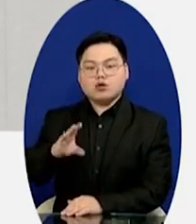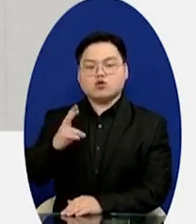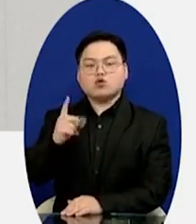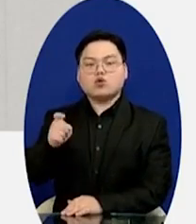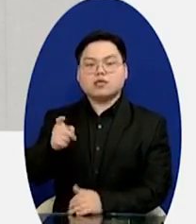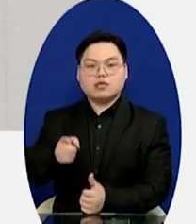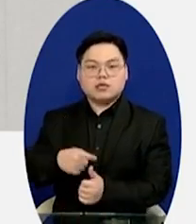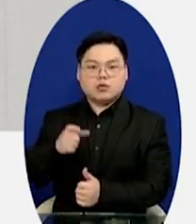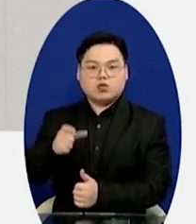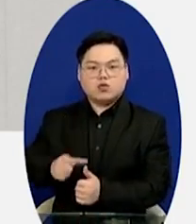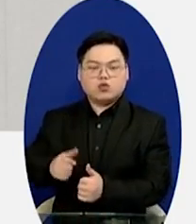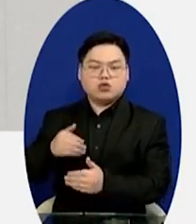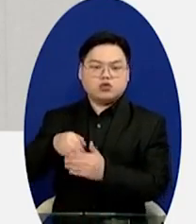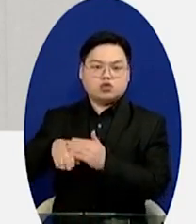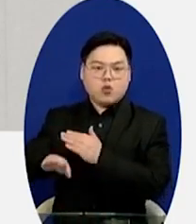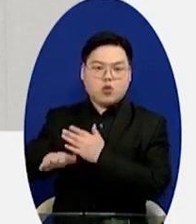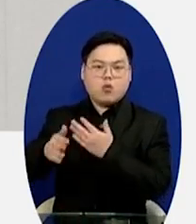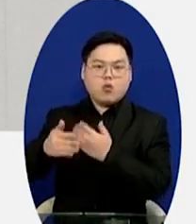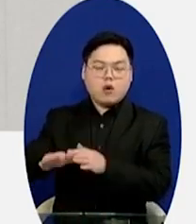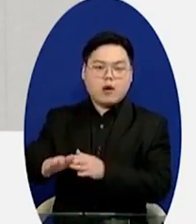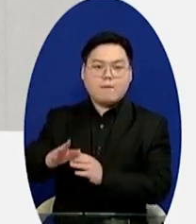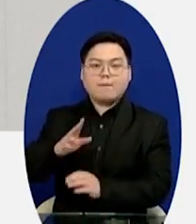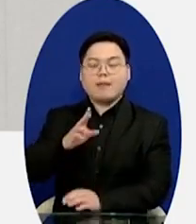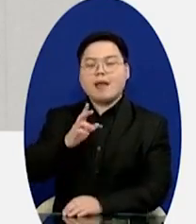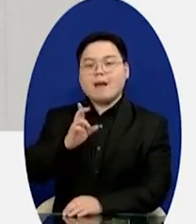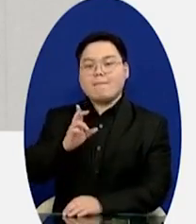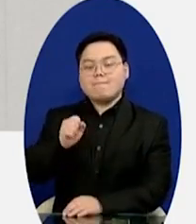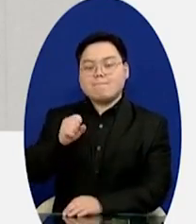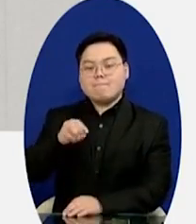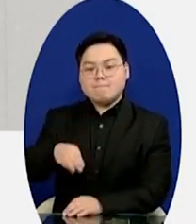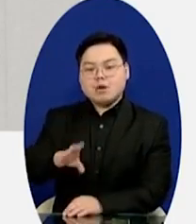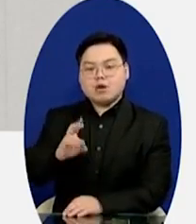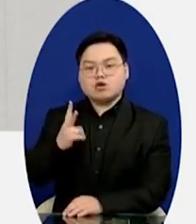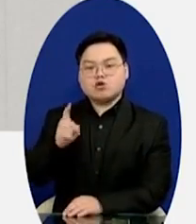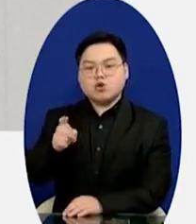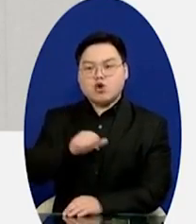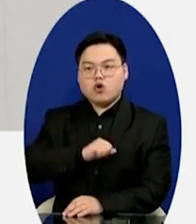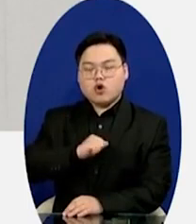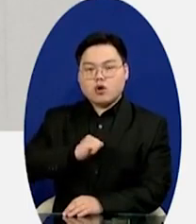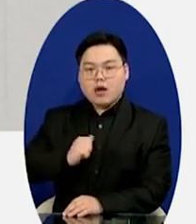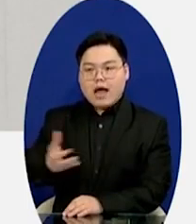рүү шилжүүлсэн. За Г Бацух энийг шууд хааж байгаа.